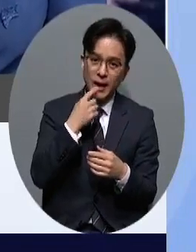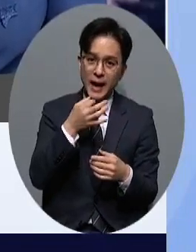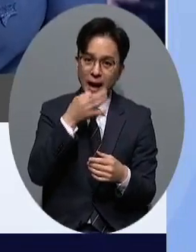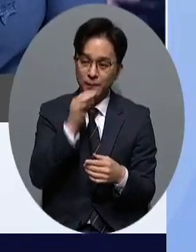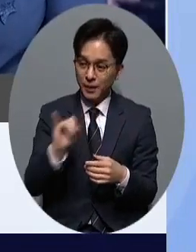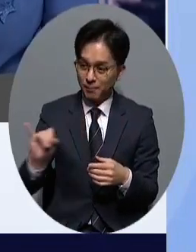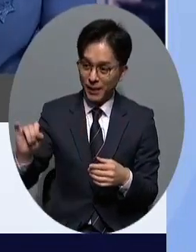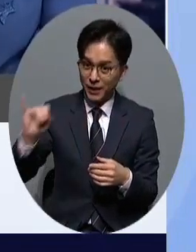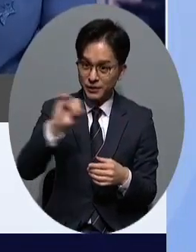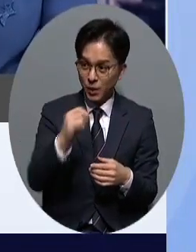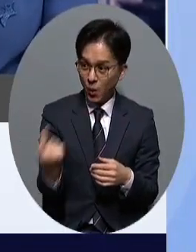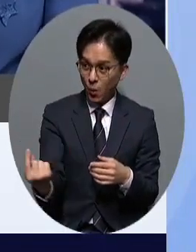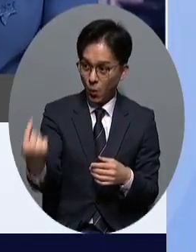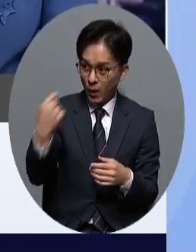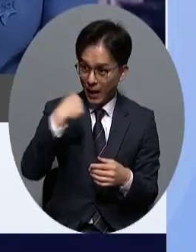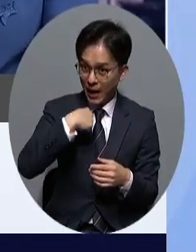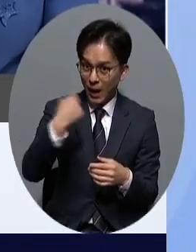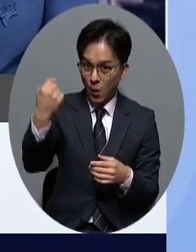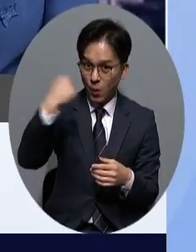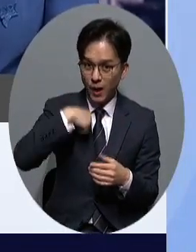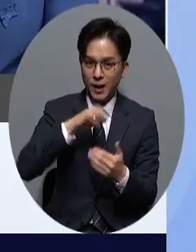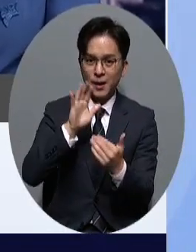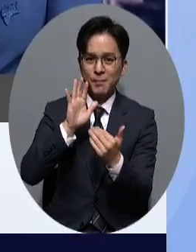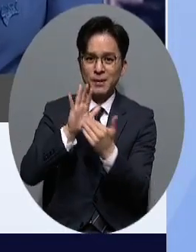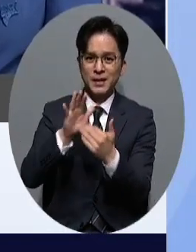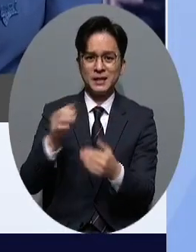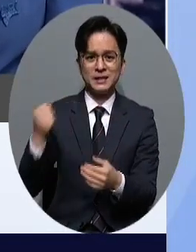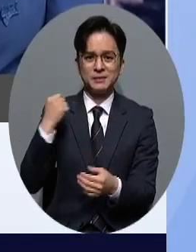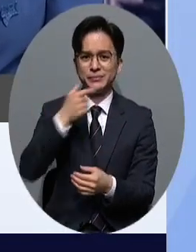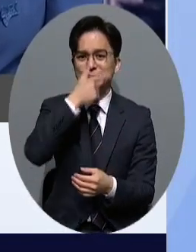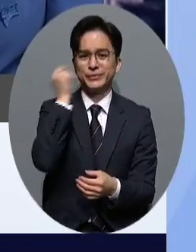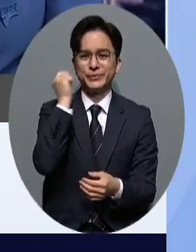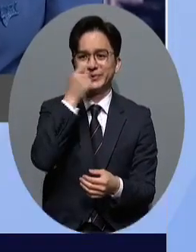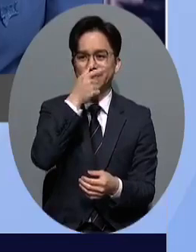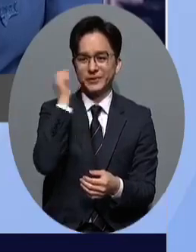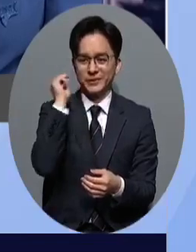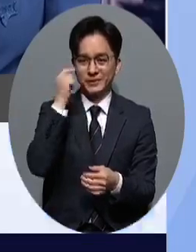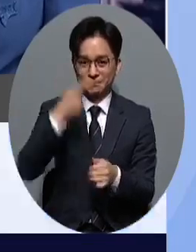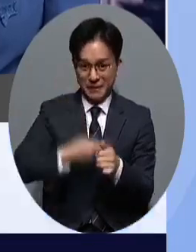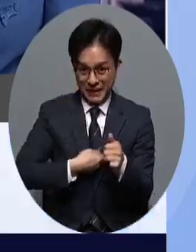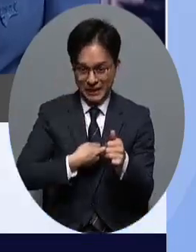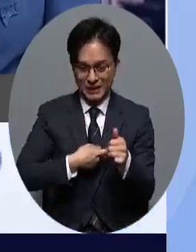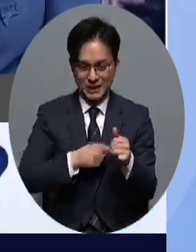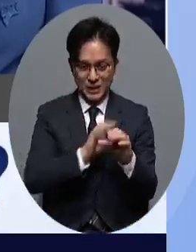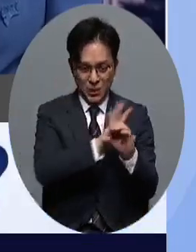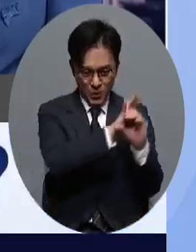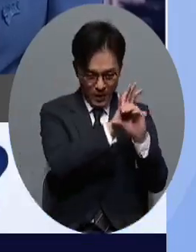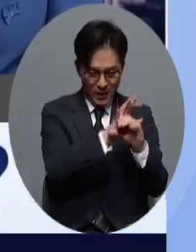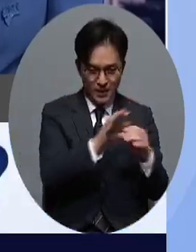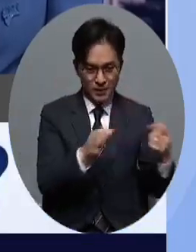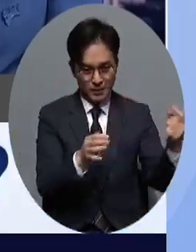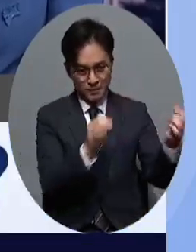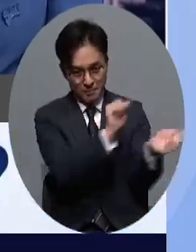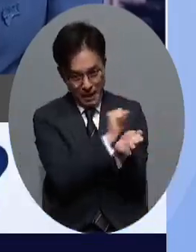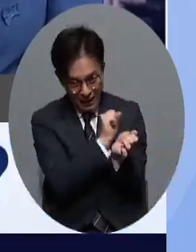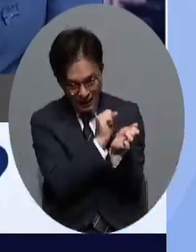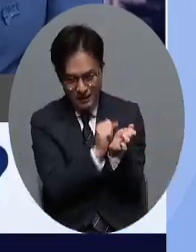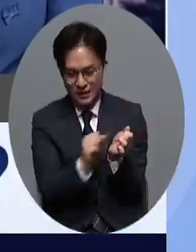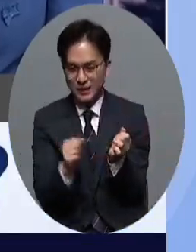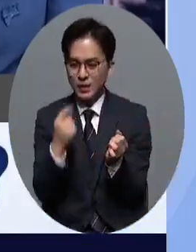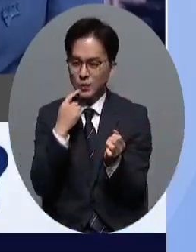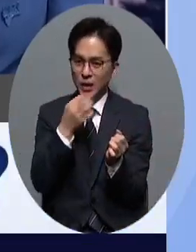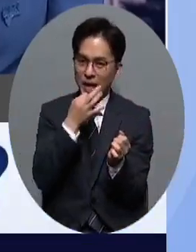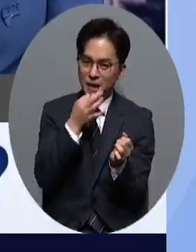활동을 못하는 그런 간섭이라는 그런 게 있습니다. 예. 그래서 동시에 감염이 일부에서 일어날 수 있지만 대부분은 동시에